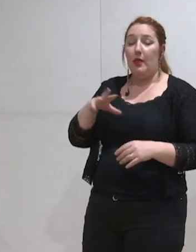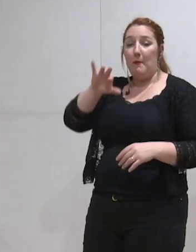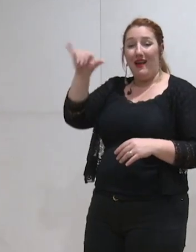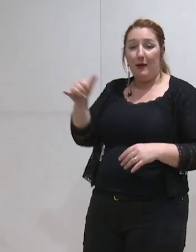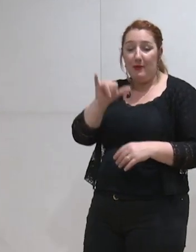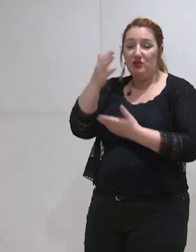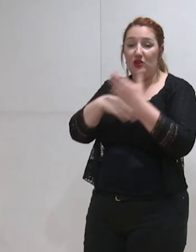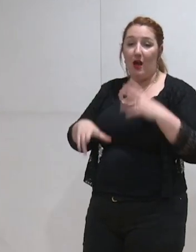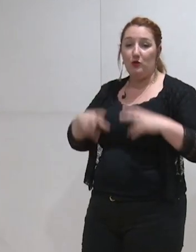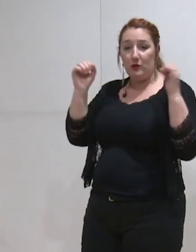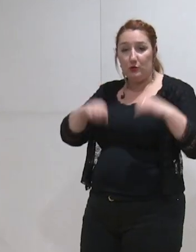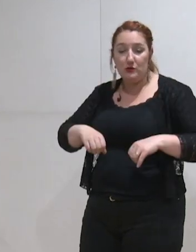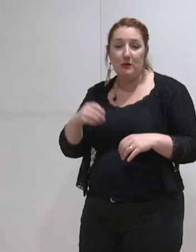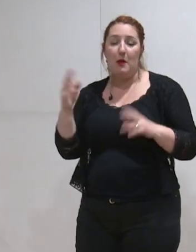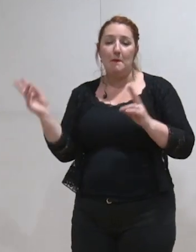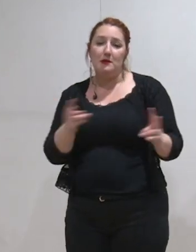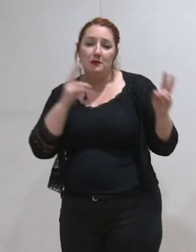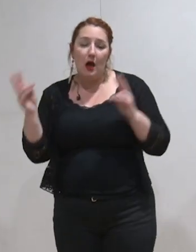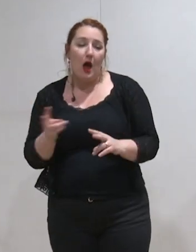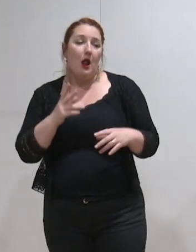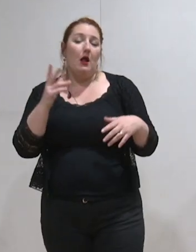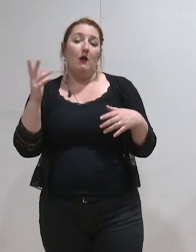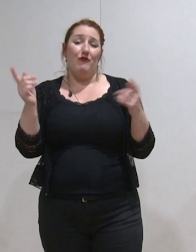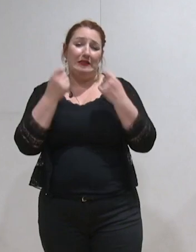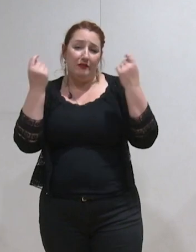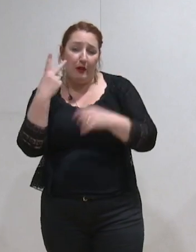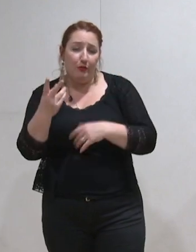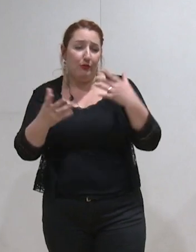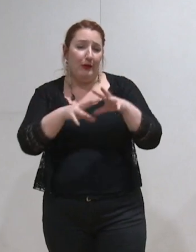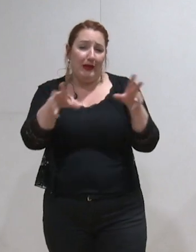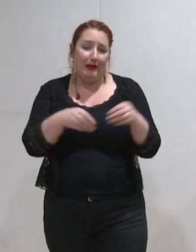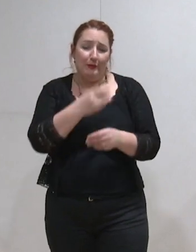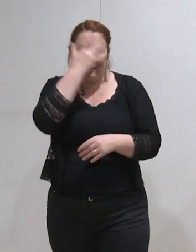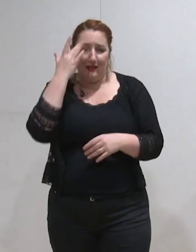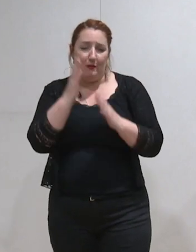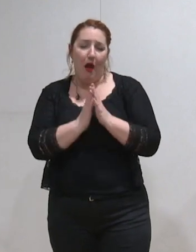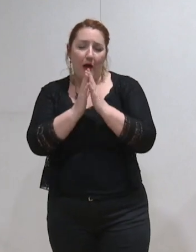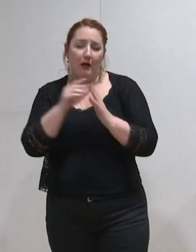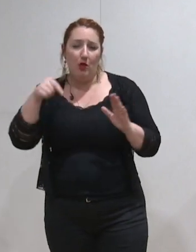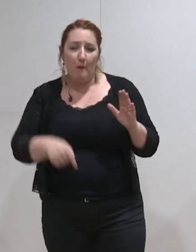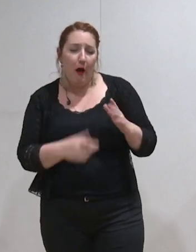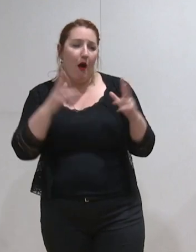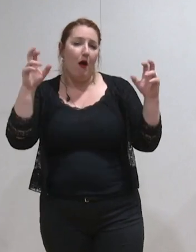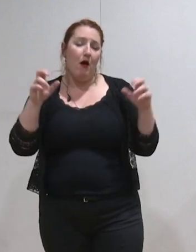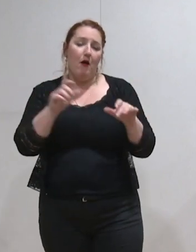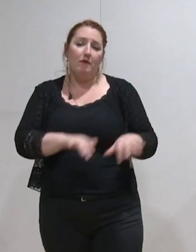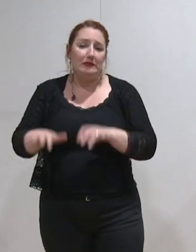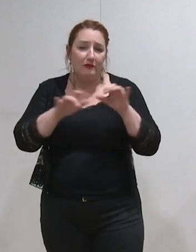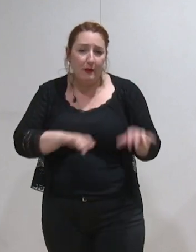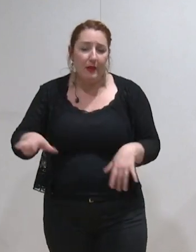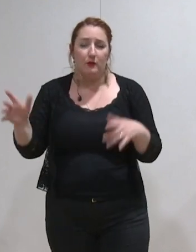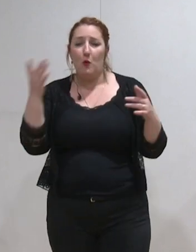rou and culture miseral courant d'air les festivals portés par l'équipe du Théâtre de saintte-marie d'ambas le festival de piano on dirait le sud ou parole de